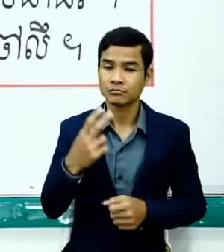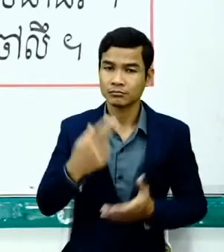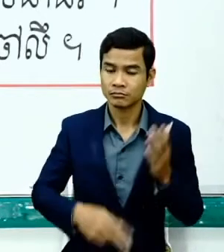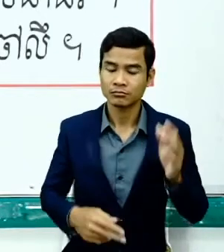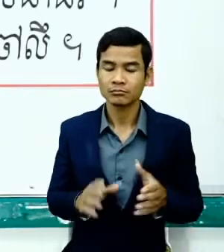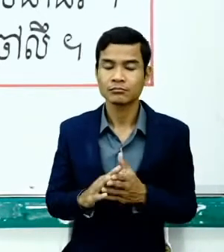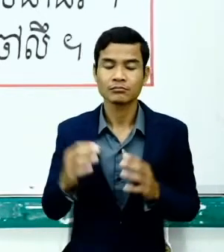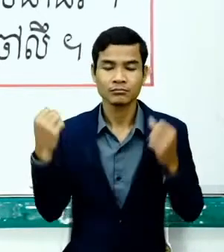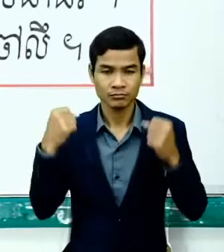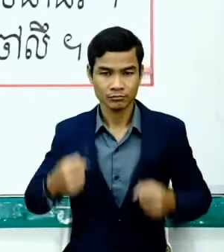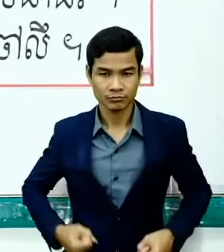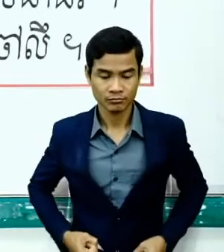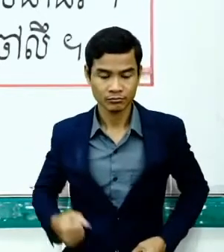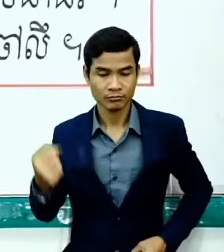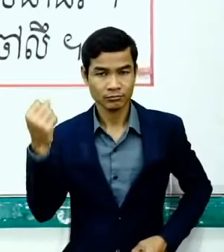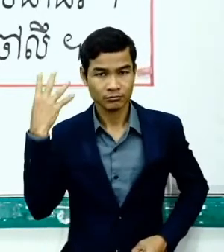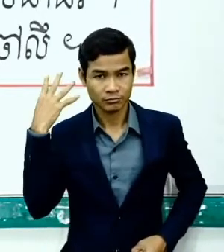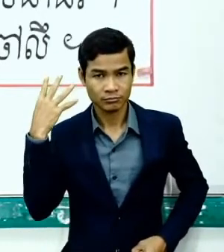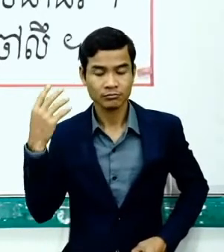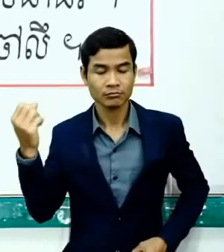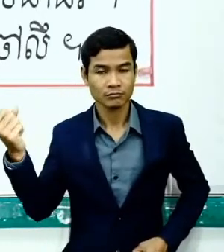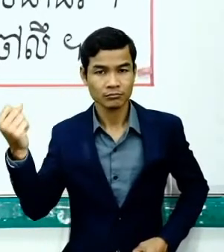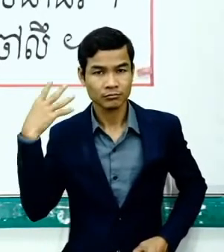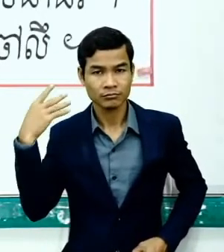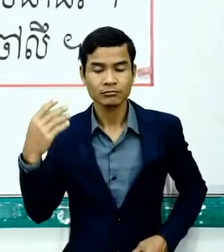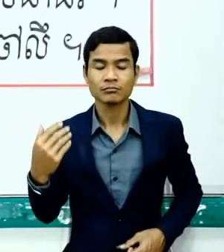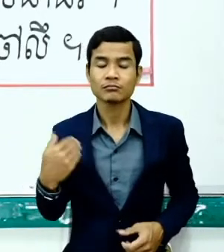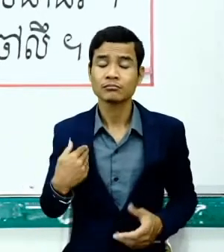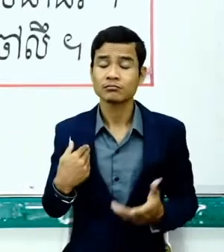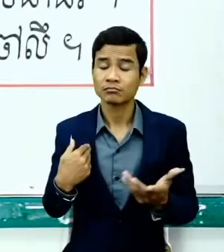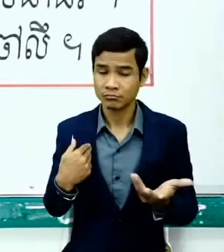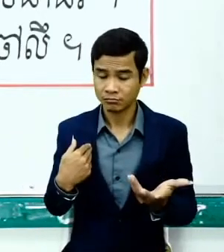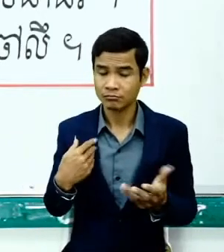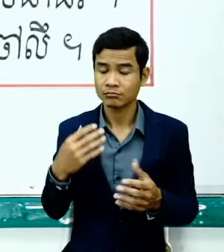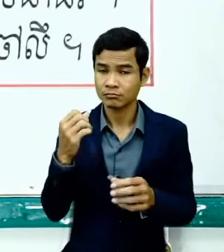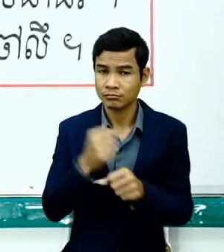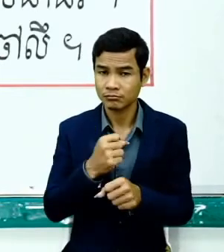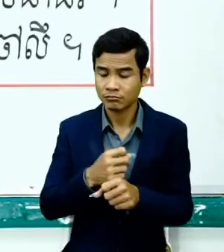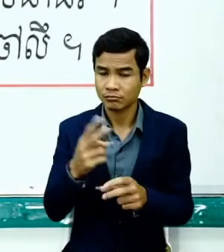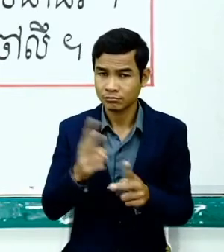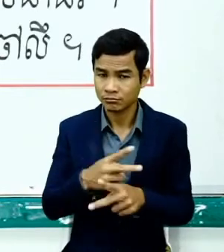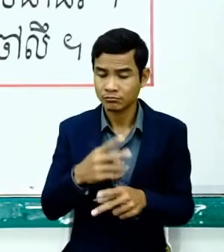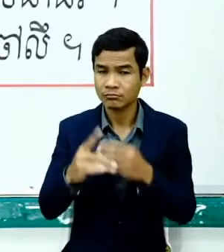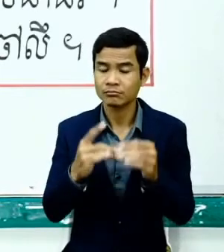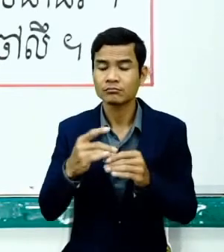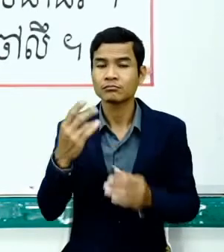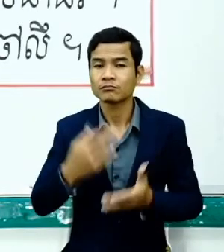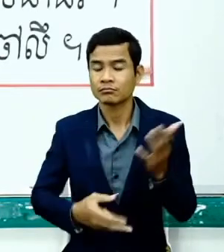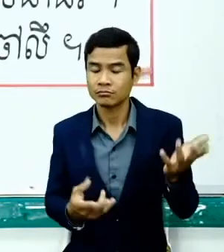ផានេះដែលអ្នកគ្រូចង្អុលឲ្យកូនមើលនេះគឺគេធ្វើមកពីអ្វីដែរកូន